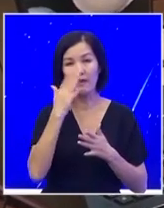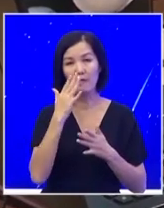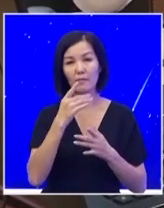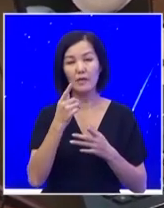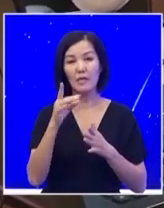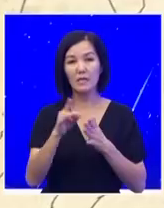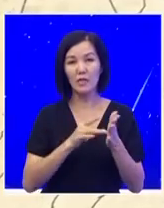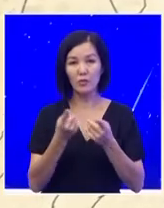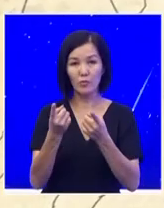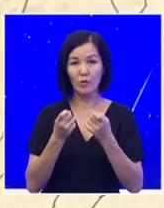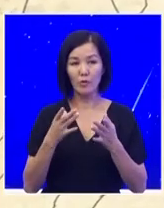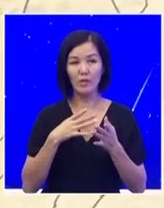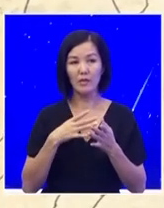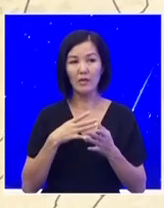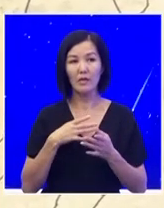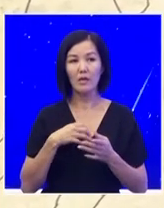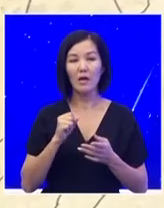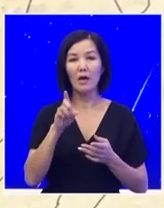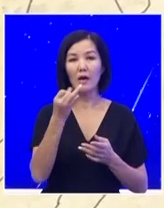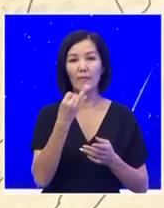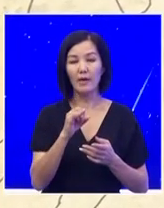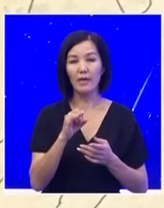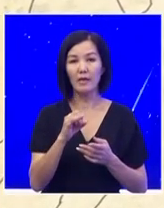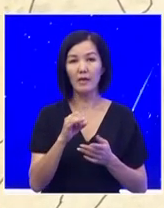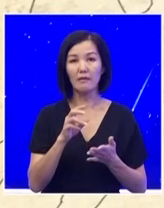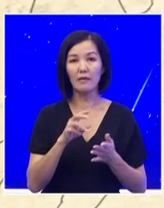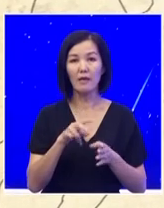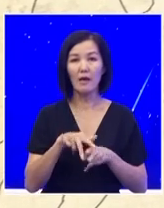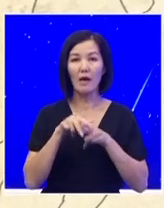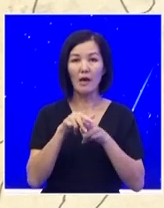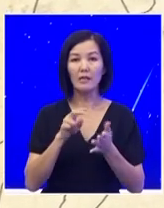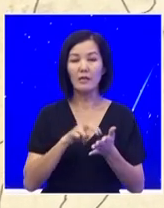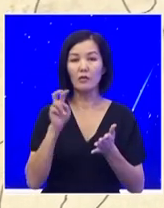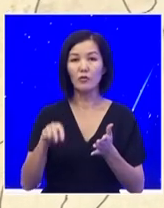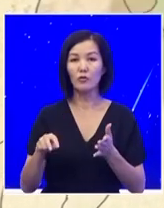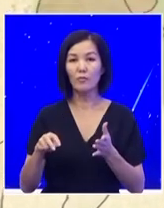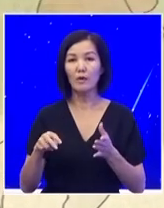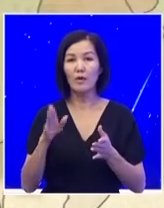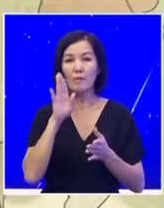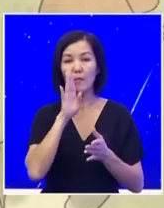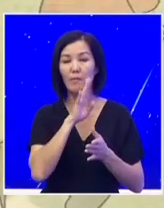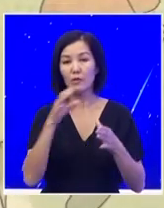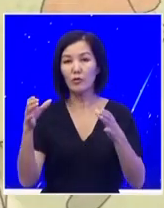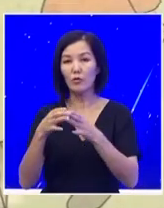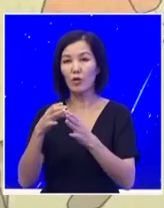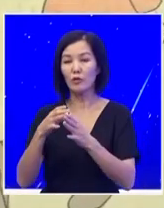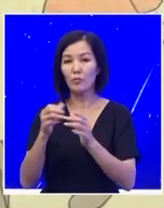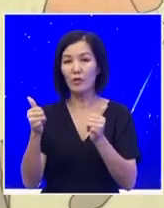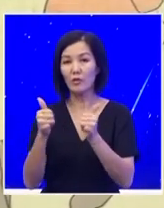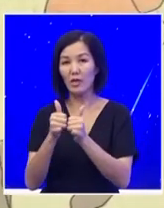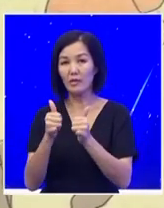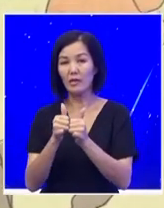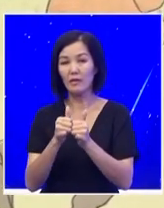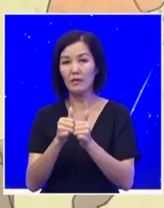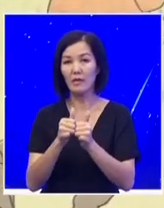баурап әкетеді. Абай асығып аттан түсіп, шешелері тұрған топқа жүре бергенде, Олжан оған анандайдан тұрып,